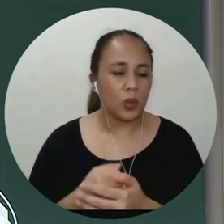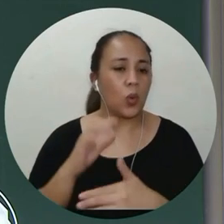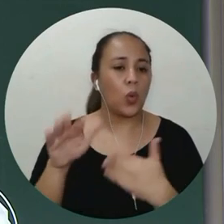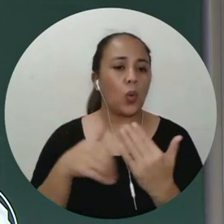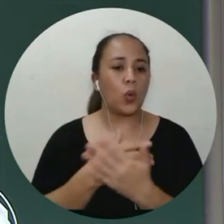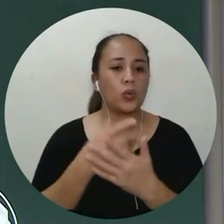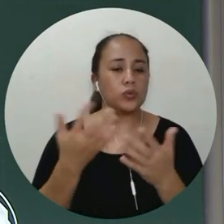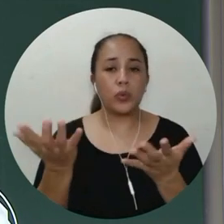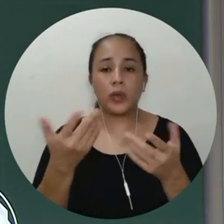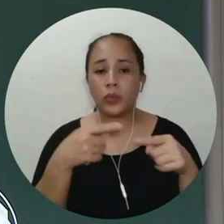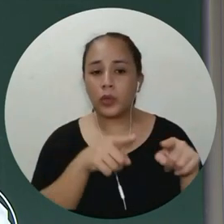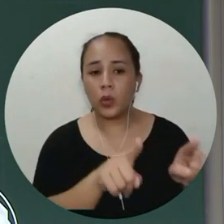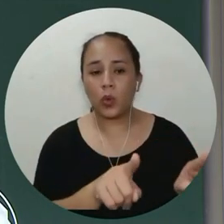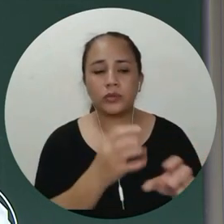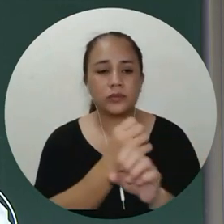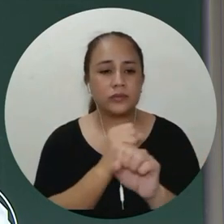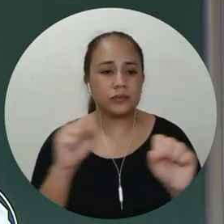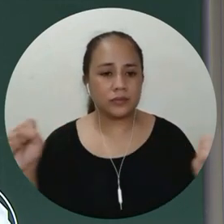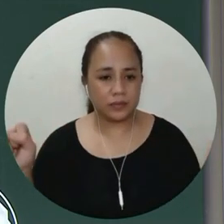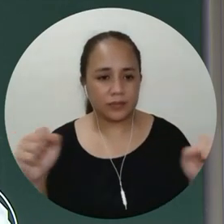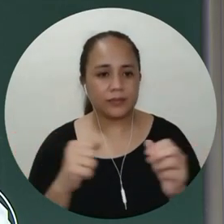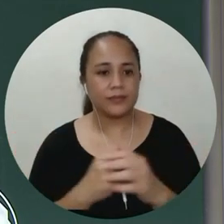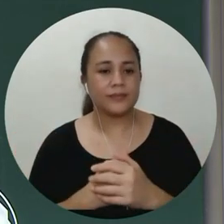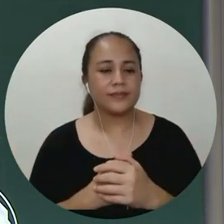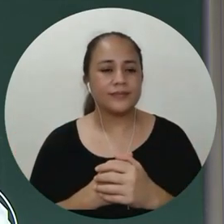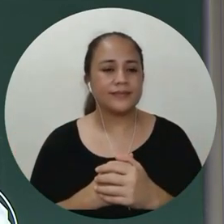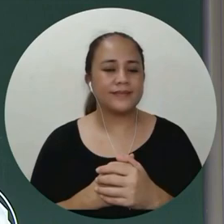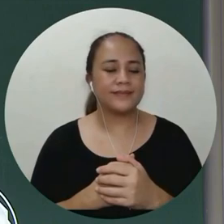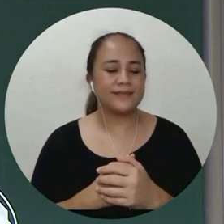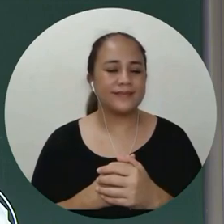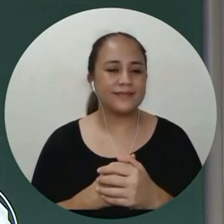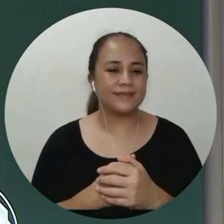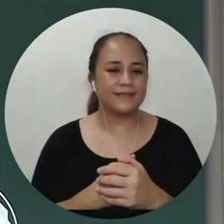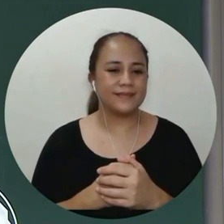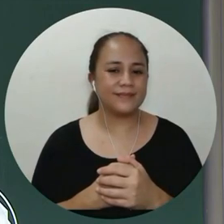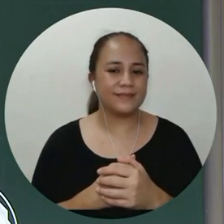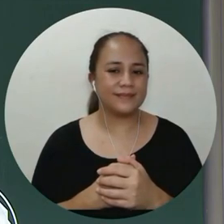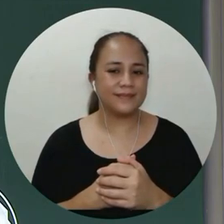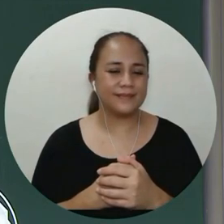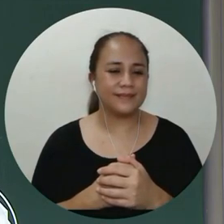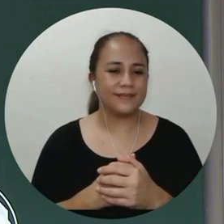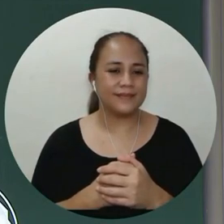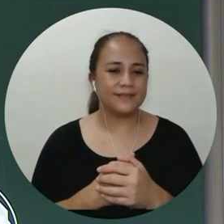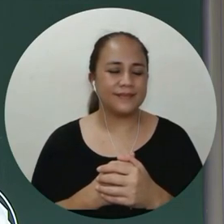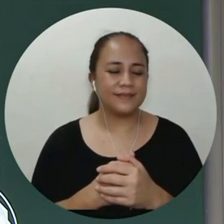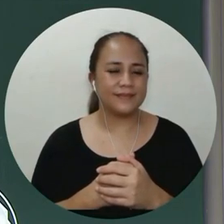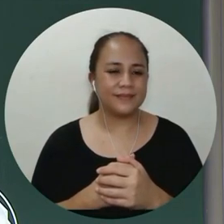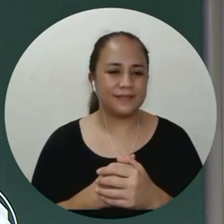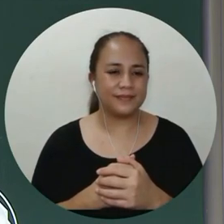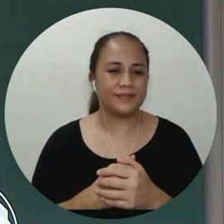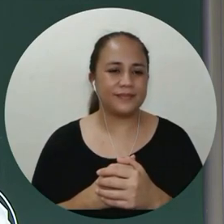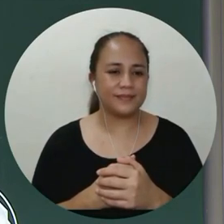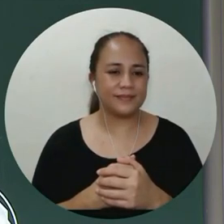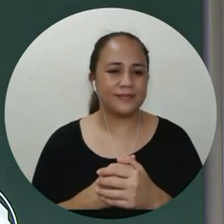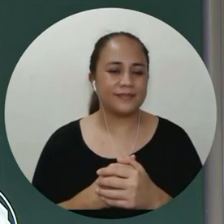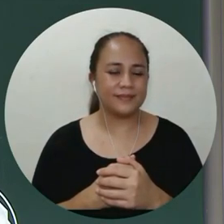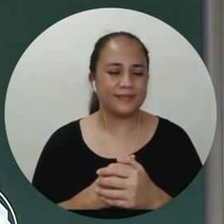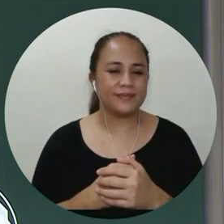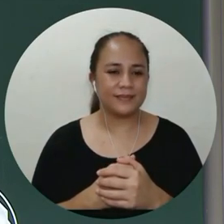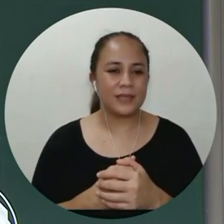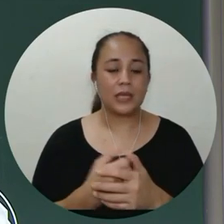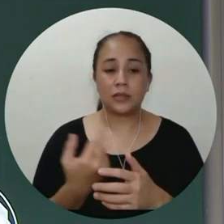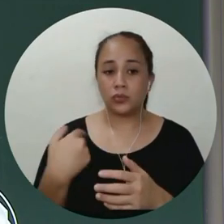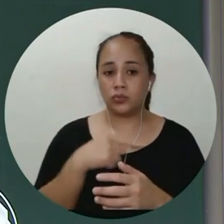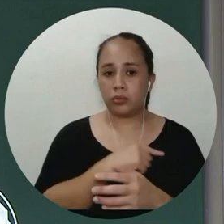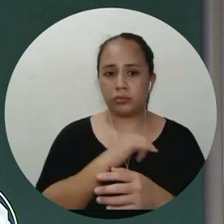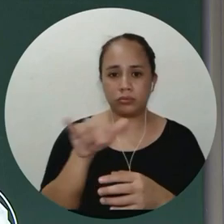they will stay behind. 남은 자, 남을 자, 남길 자, 아멘. 이들에게 복음을 전해야 돼요. And that's why they are the